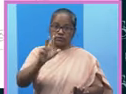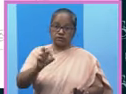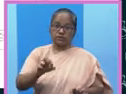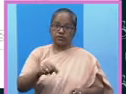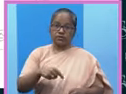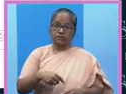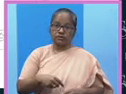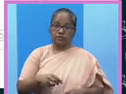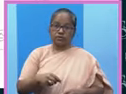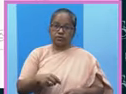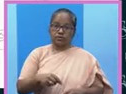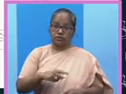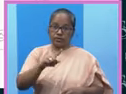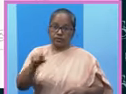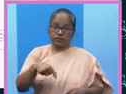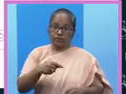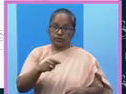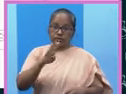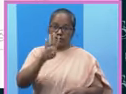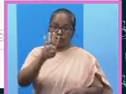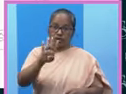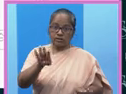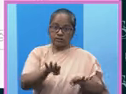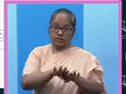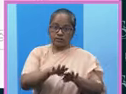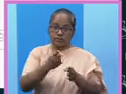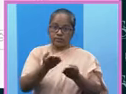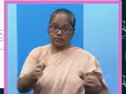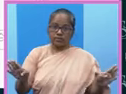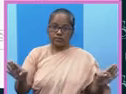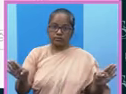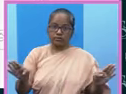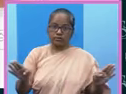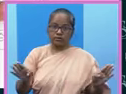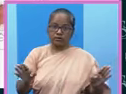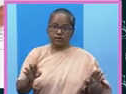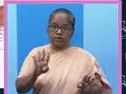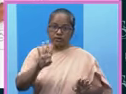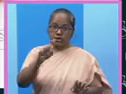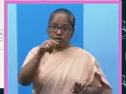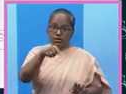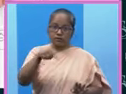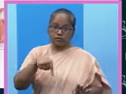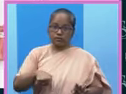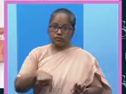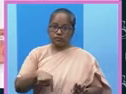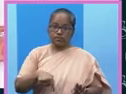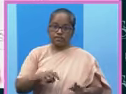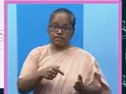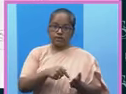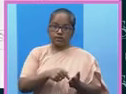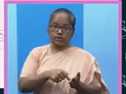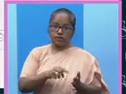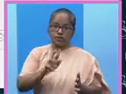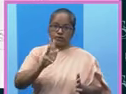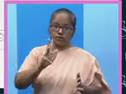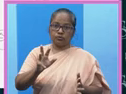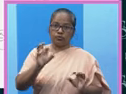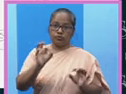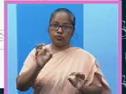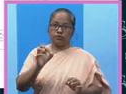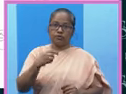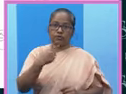கிடைக்கிது. அதே போல் எண் அப்படிங்கிறது 4 என இருக்கும் பொழுது அந்த 4 வகுக்கும் பொழுது அந்த மையக்கோணம் 90 என